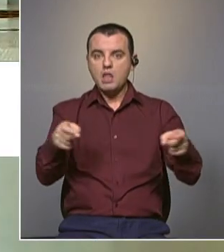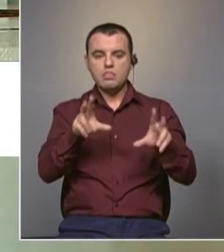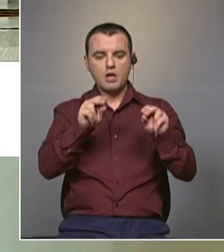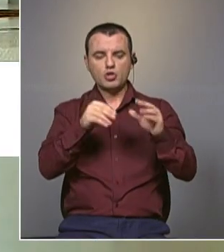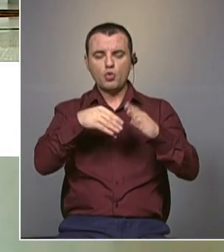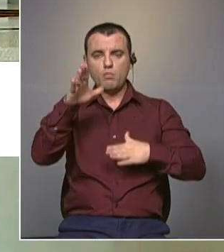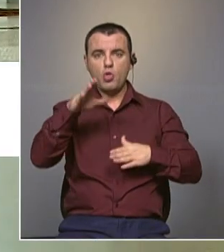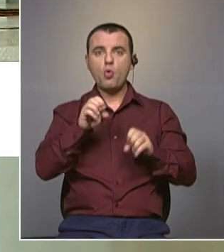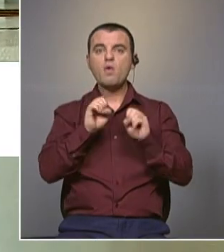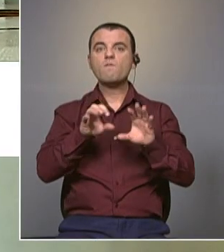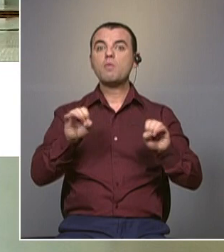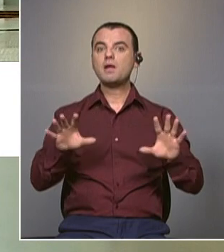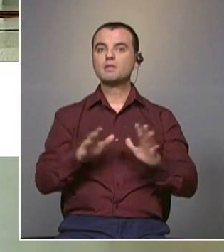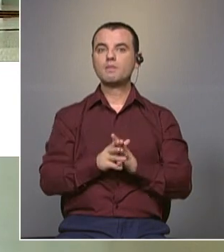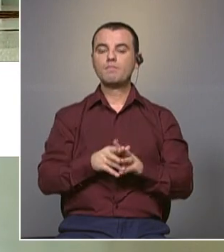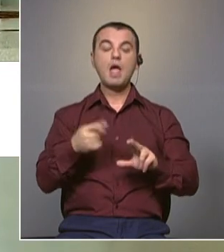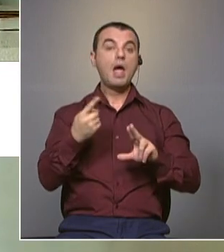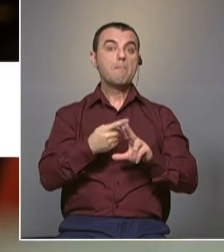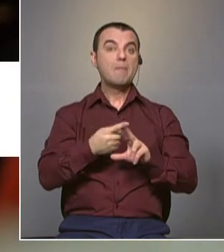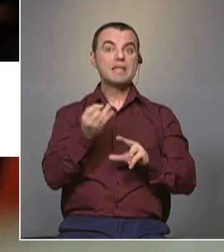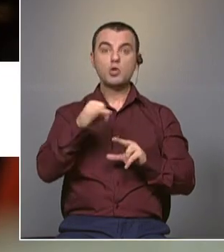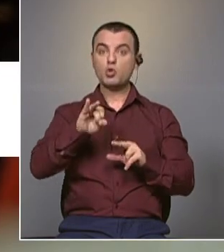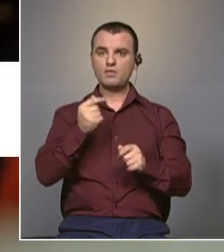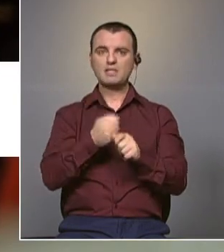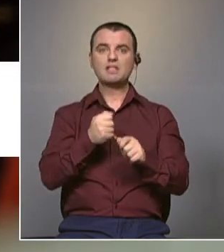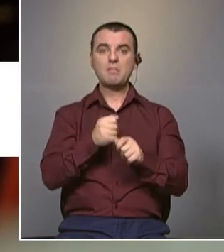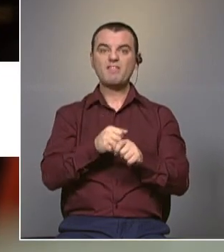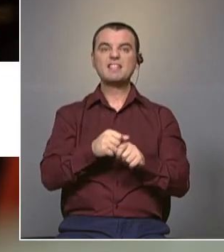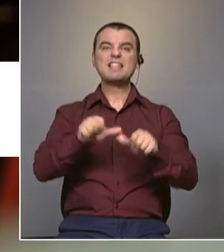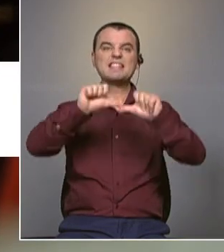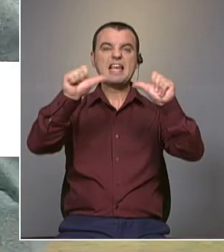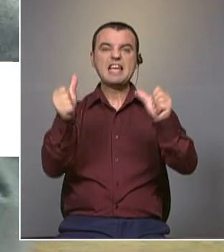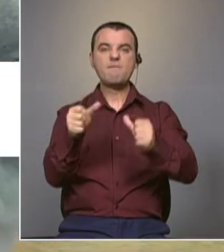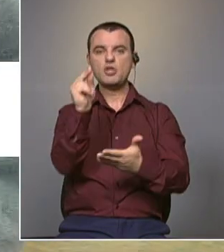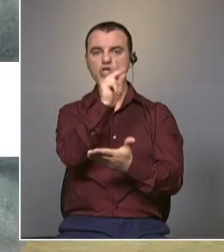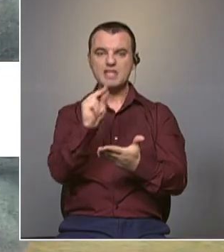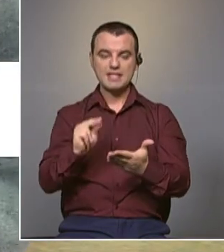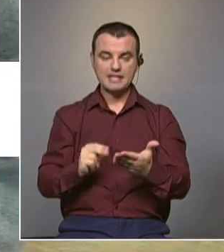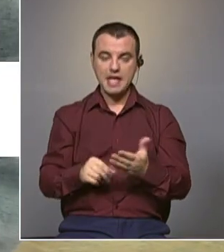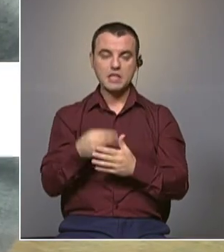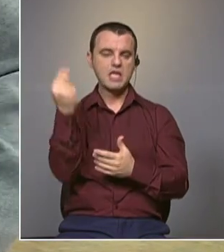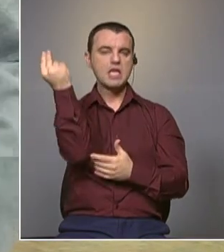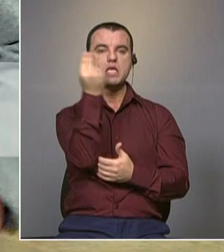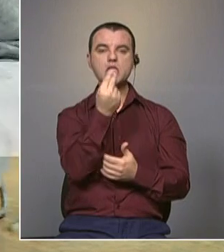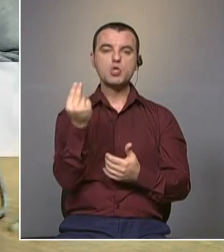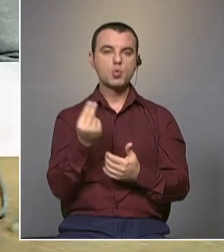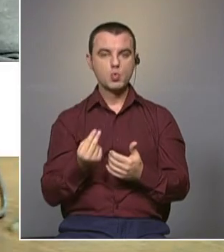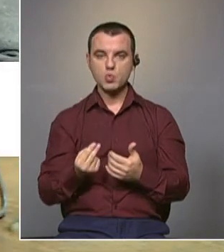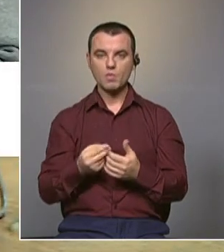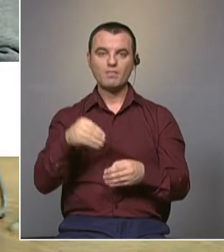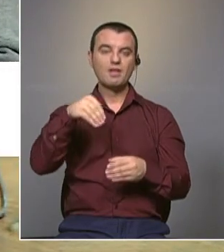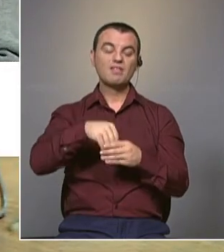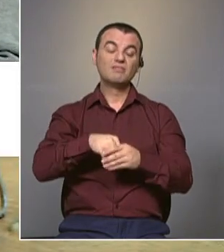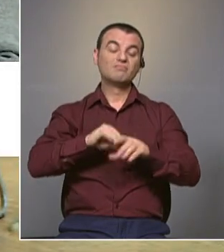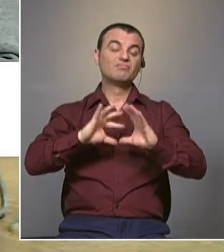информация. Петя Йорданова се занимава с графичен дизайн и изкуство. Защото в днешно време света по такъв